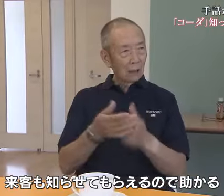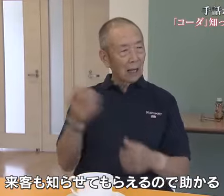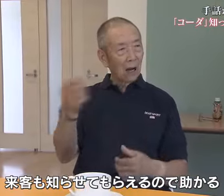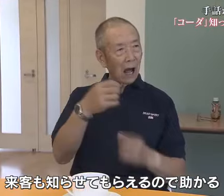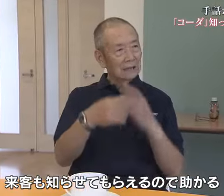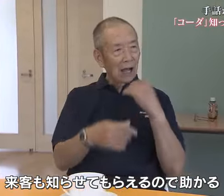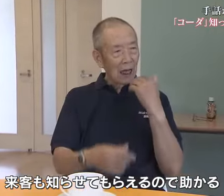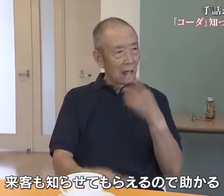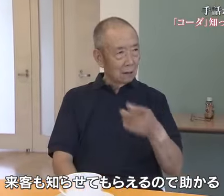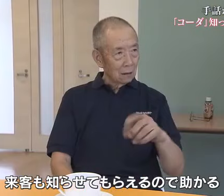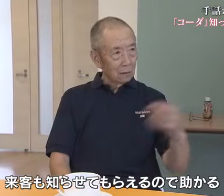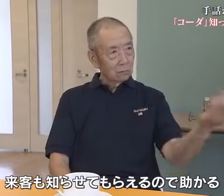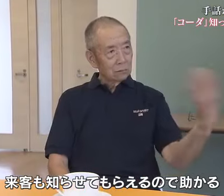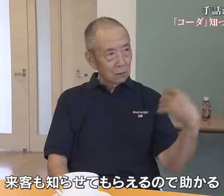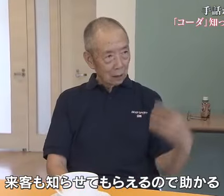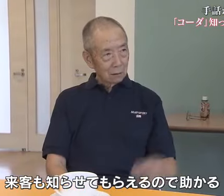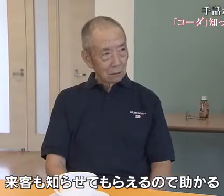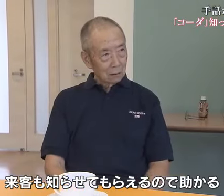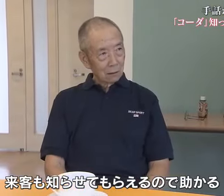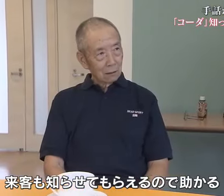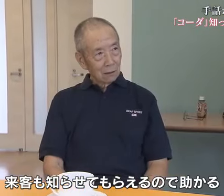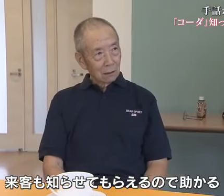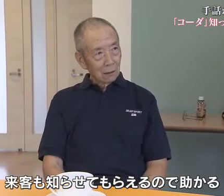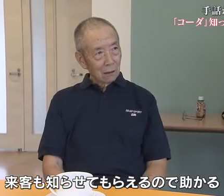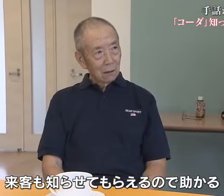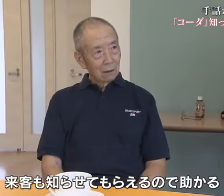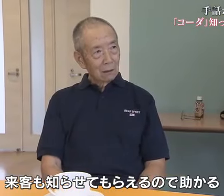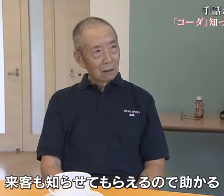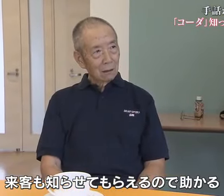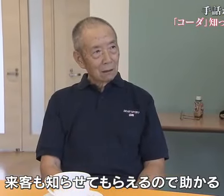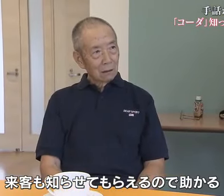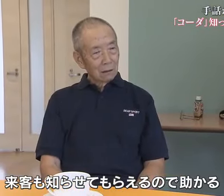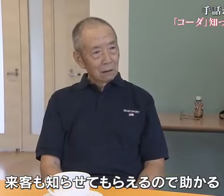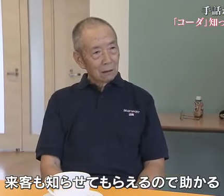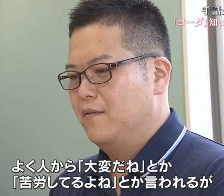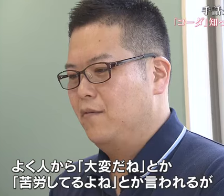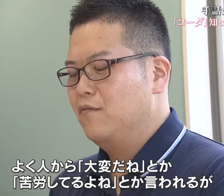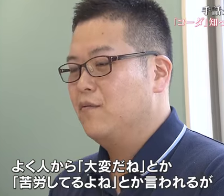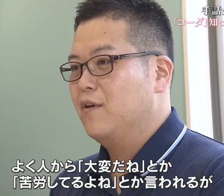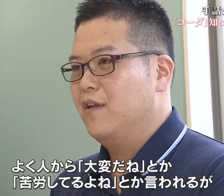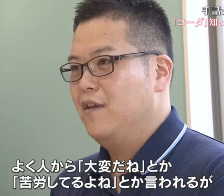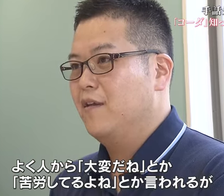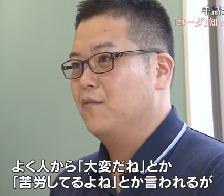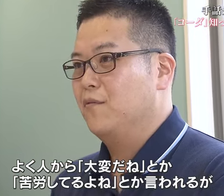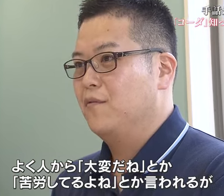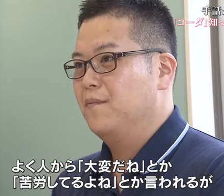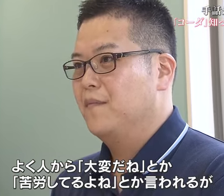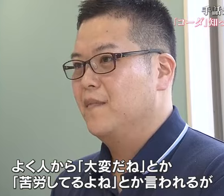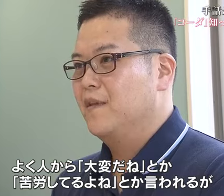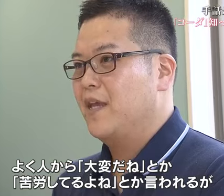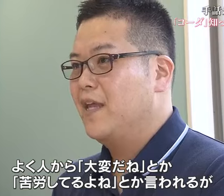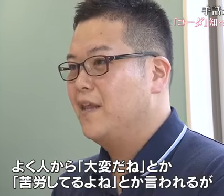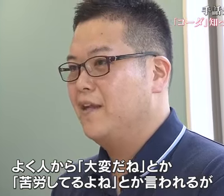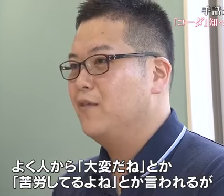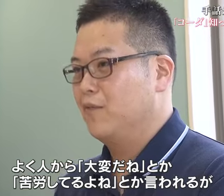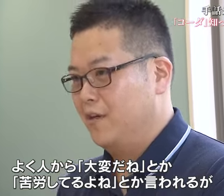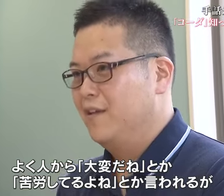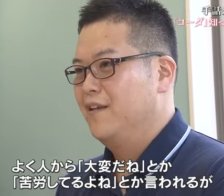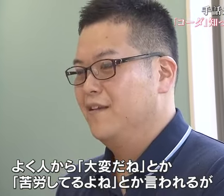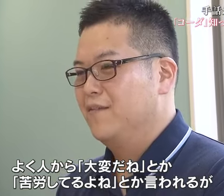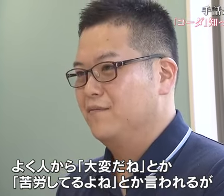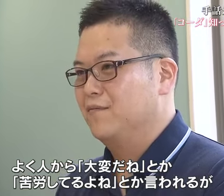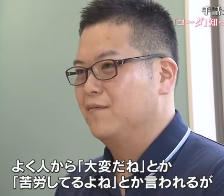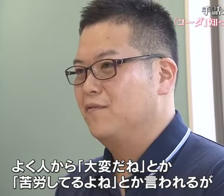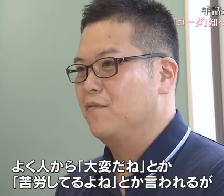誰かお客さん来たよって時にも僕が言うから、それが助かった。よく人からね、大変だねと